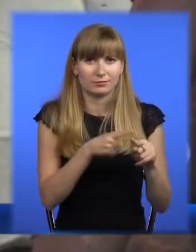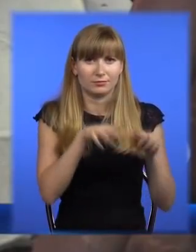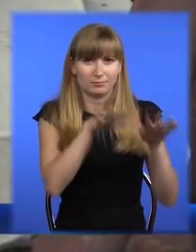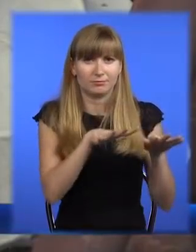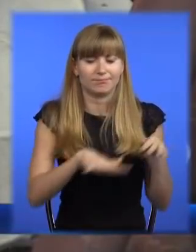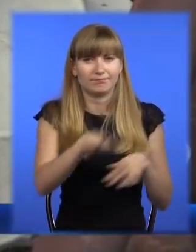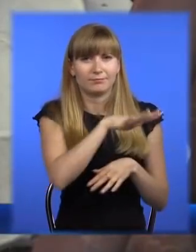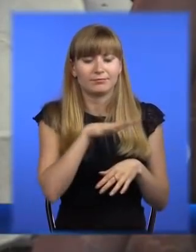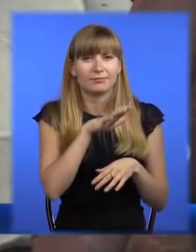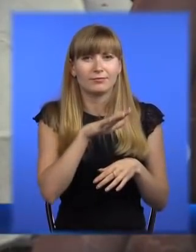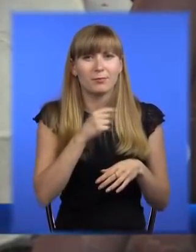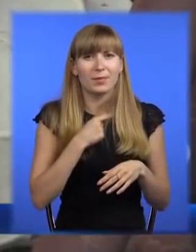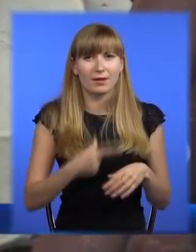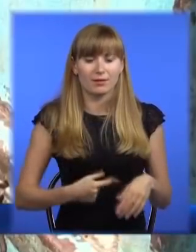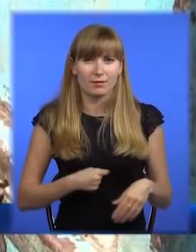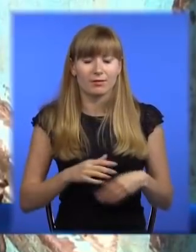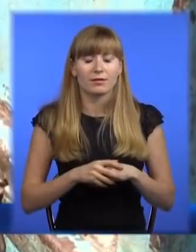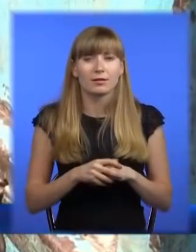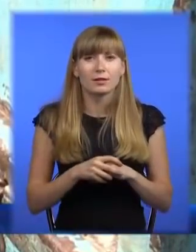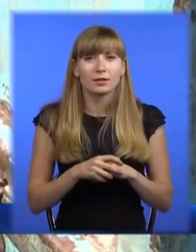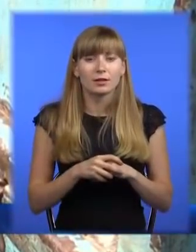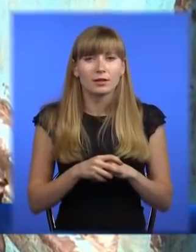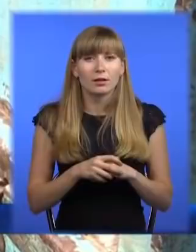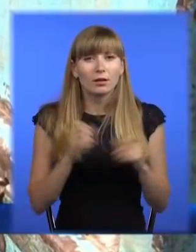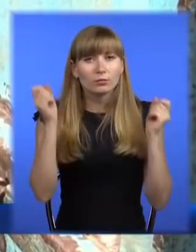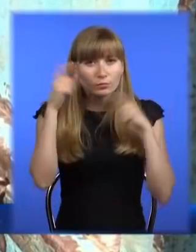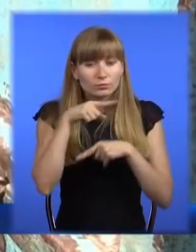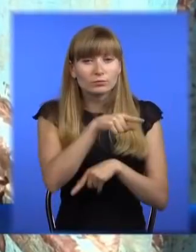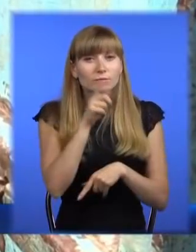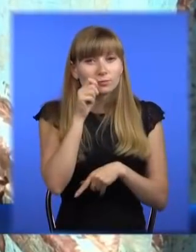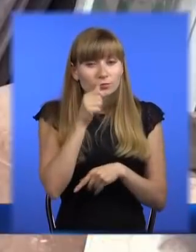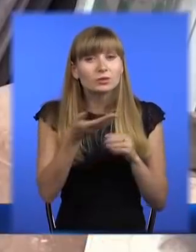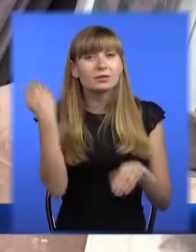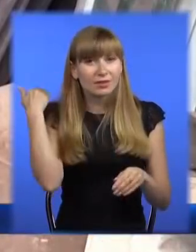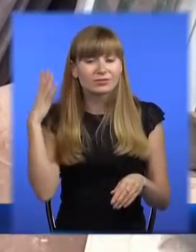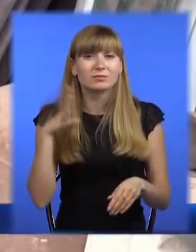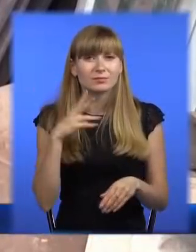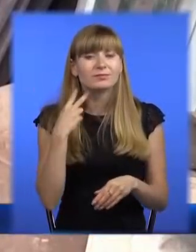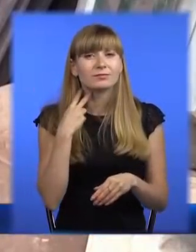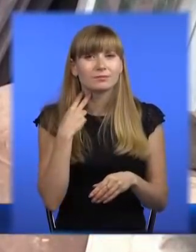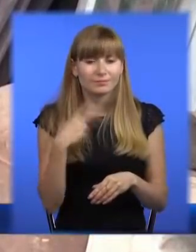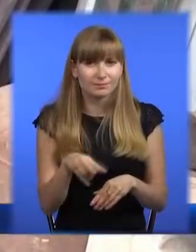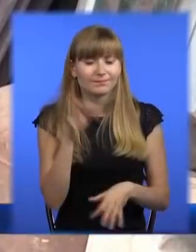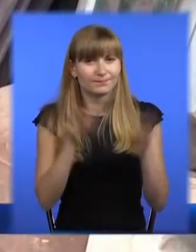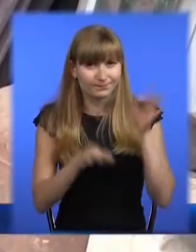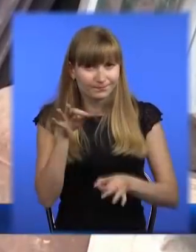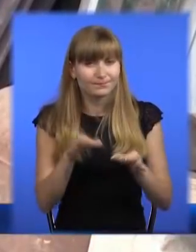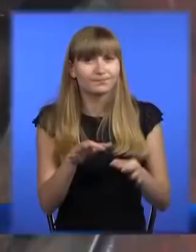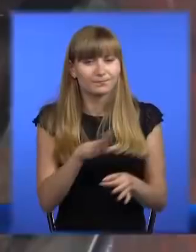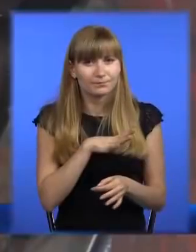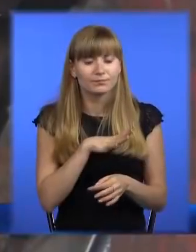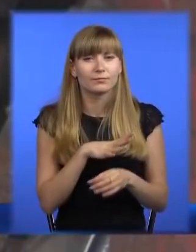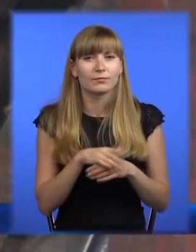що швелери відкопали з могилки на Бажанівському кладовищі. Як з'ясувалося, чоловіки раніше вже притягались до